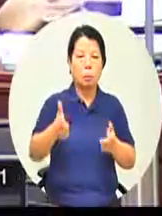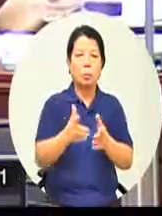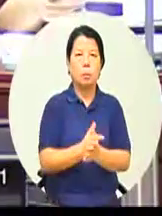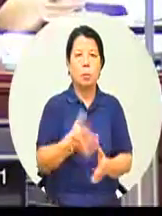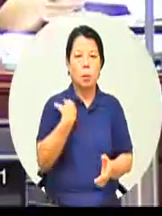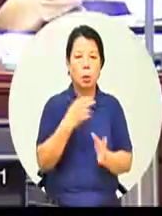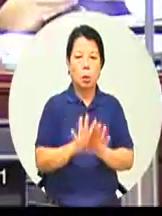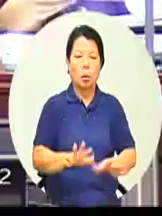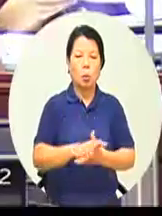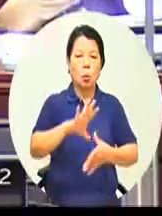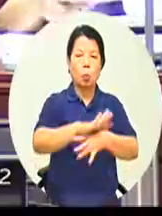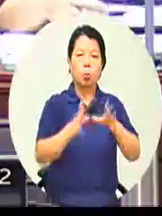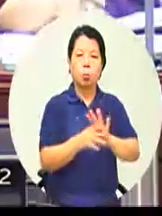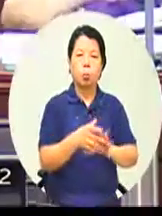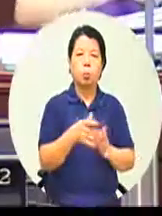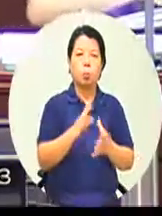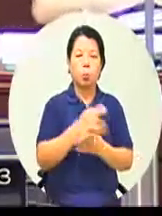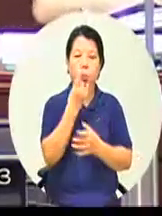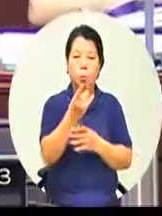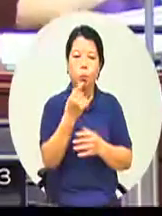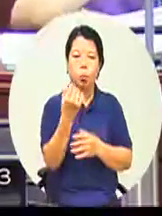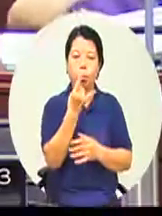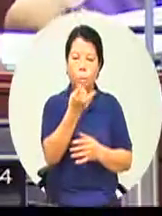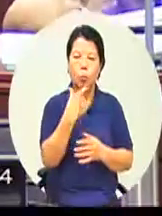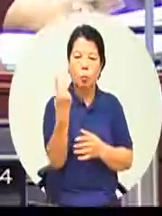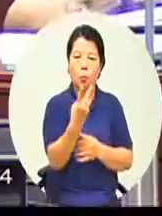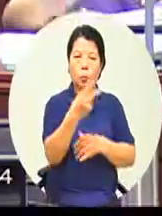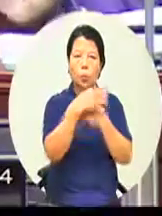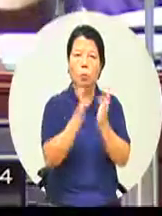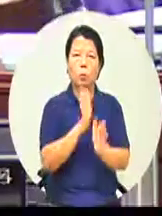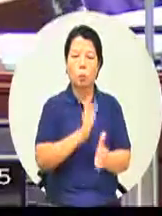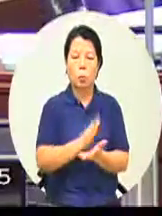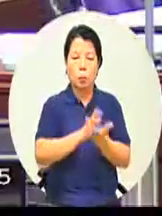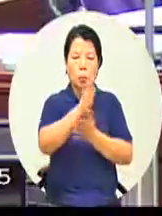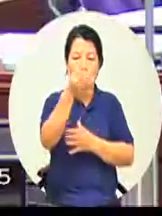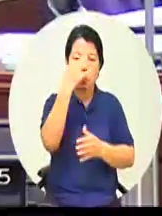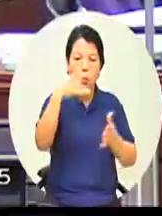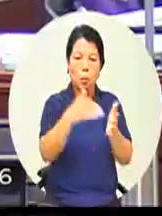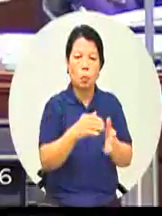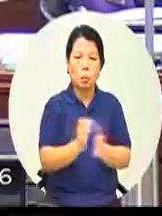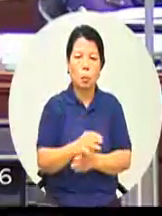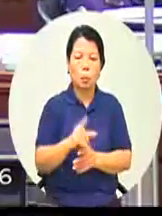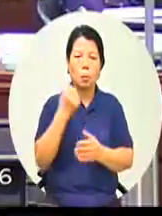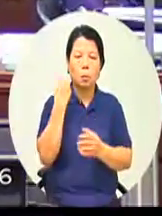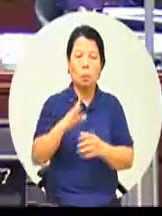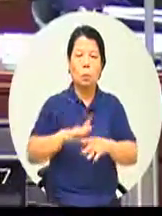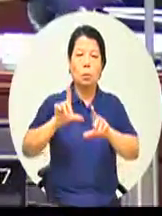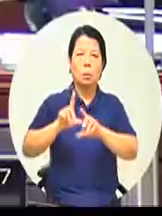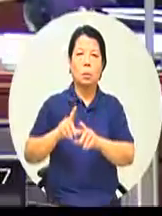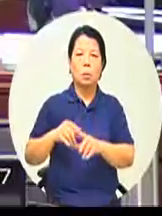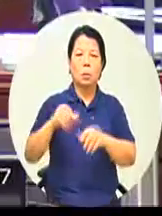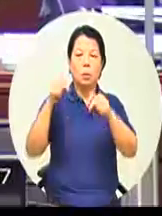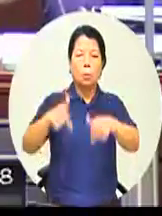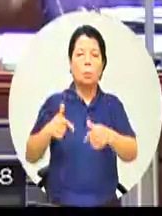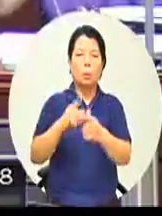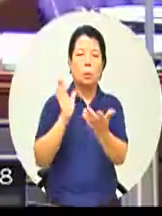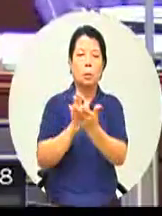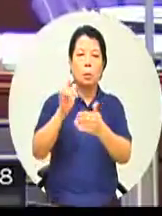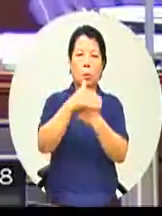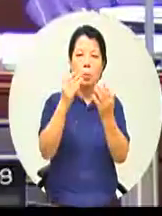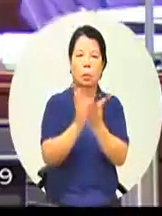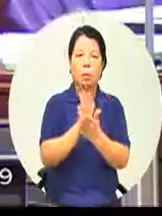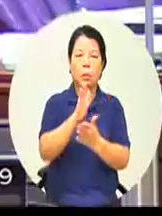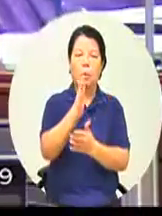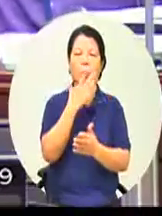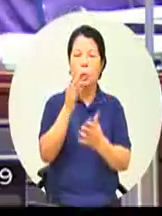有双文化双语言的优势，然后也能够看到未来在这个新南向政策里头，他们可以 扮演的角色，